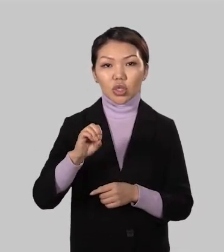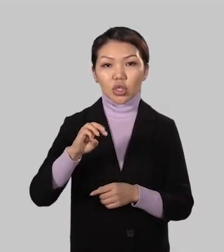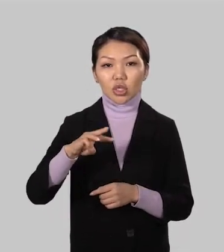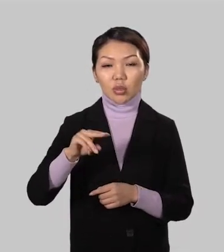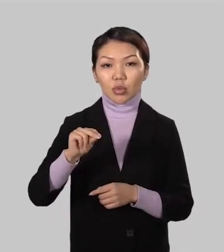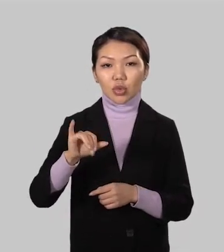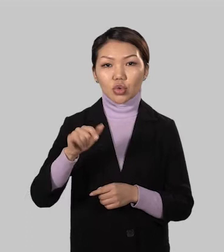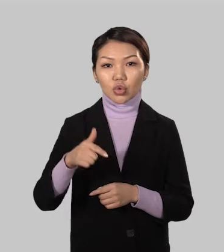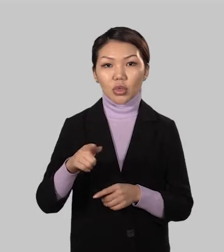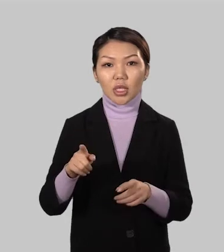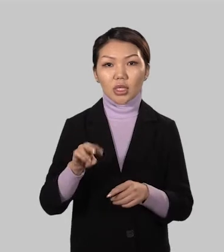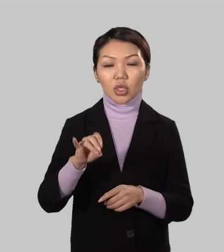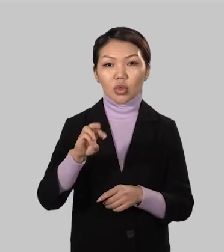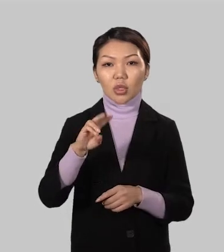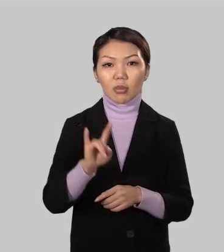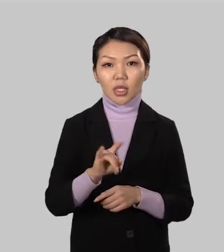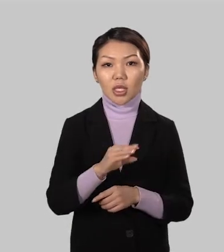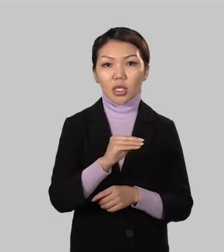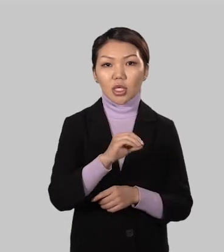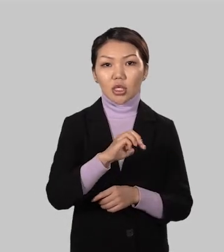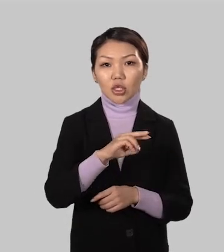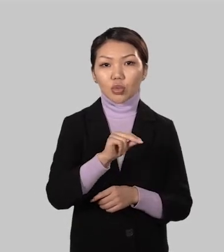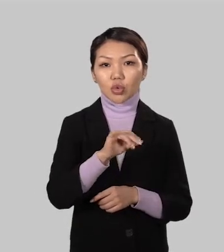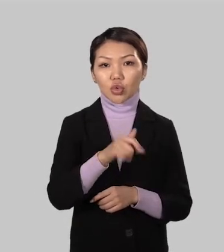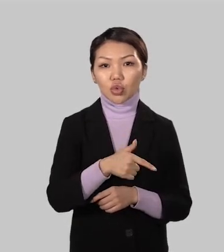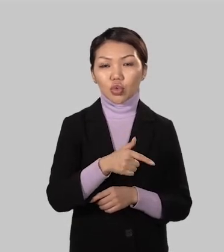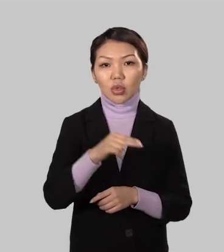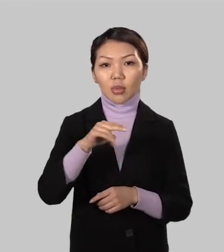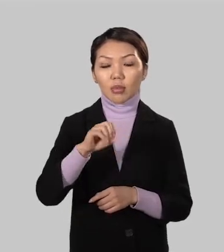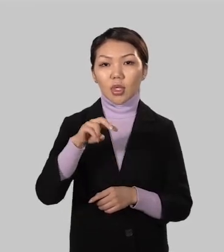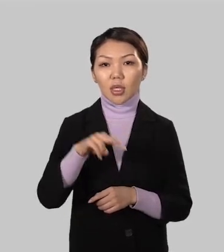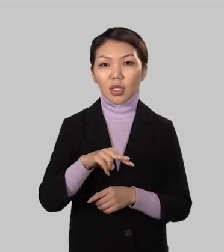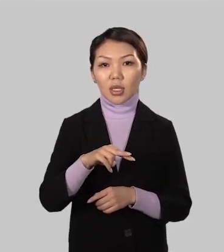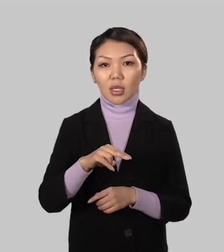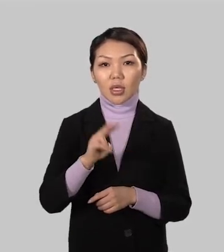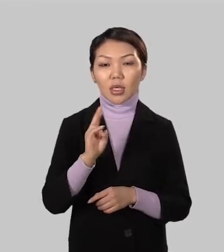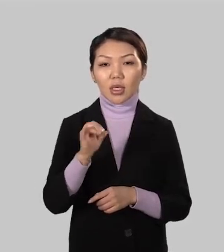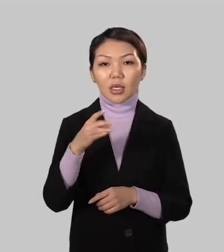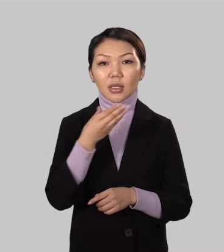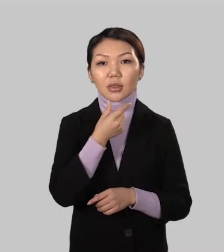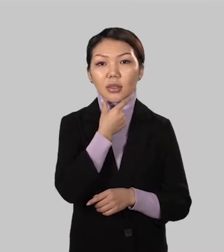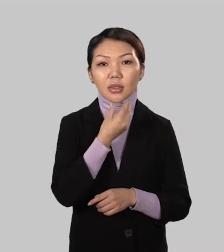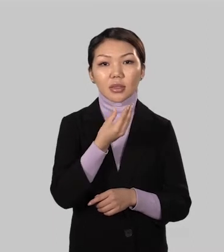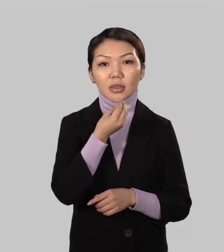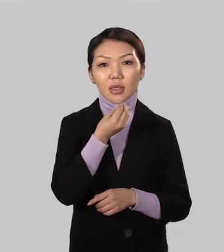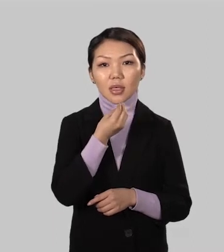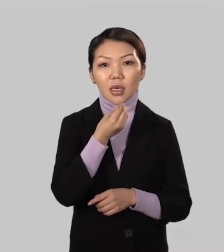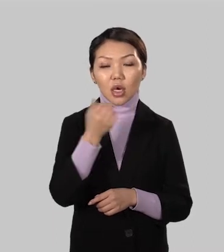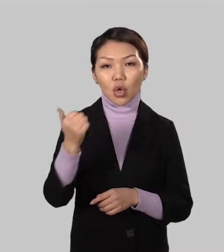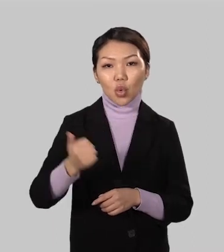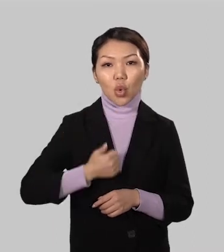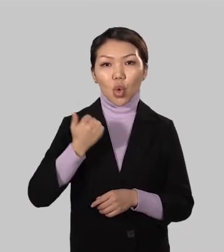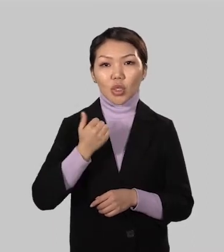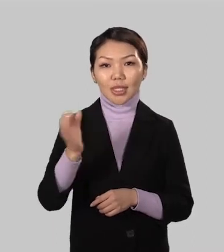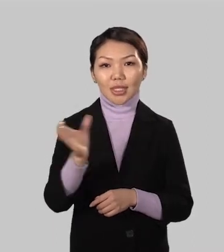синонимы жемчуг перу краса и гордость сокровище